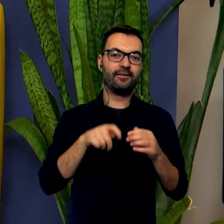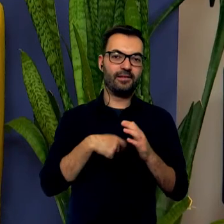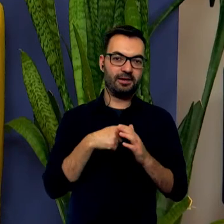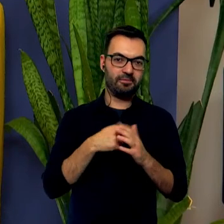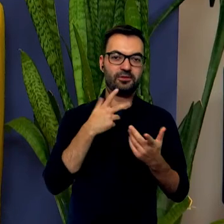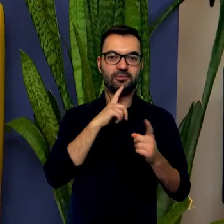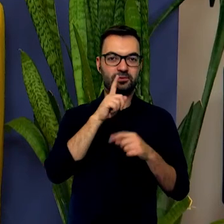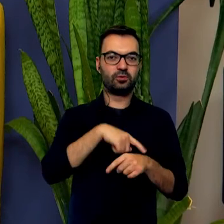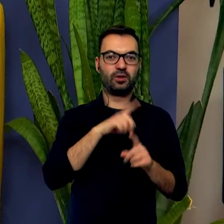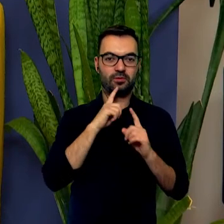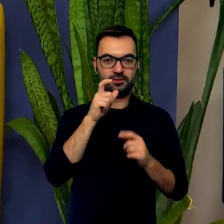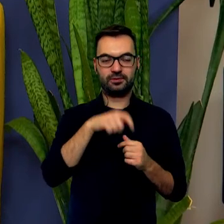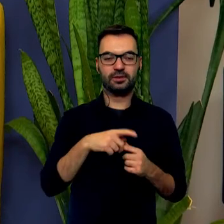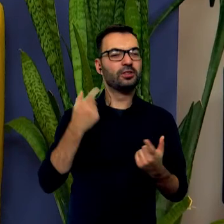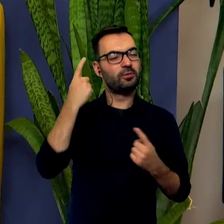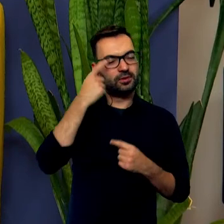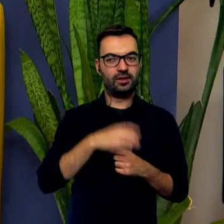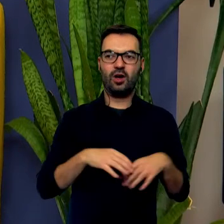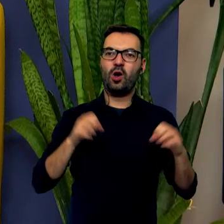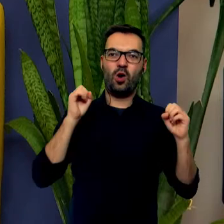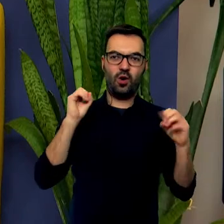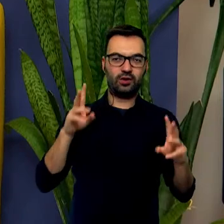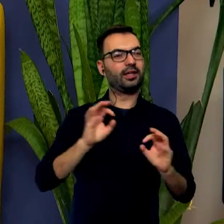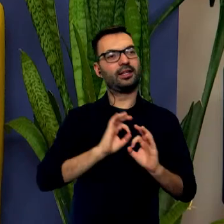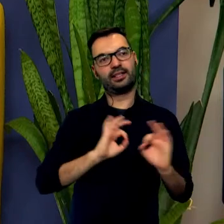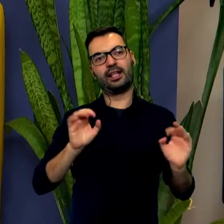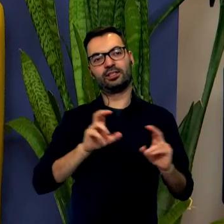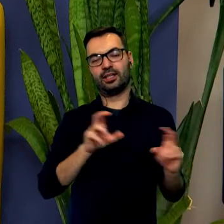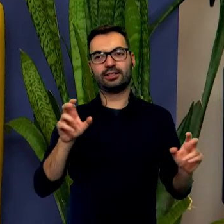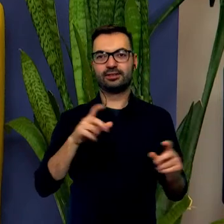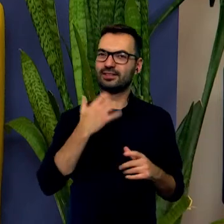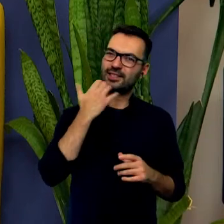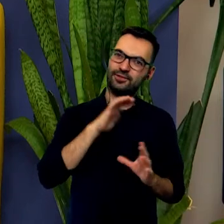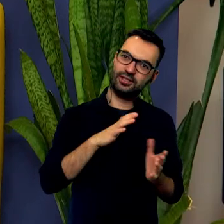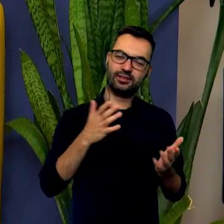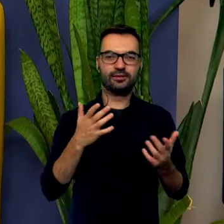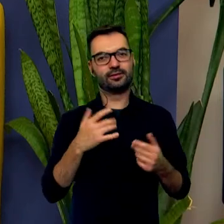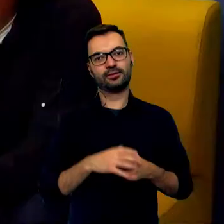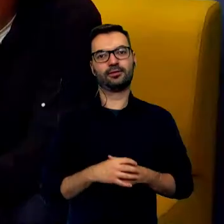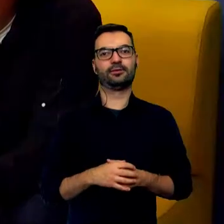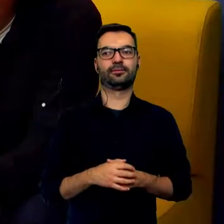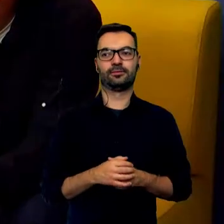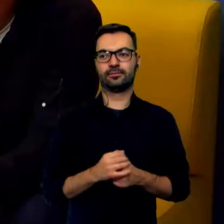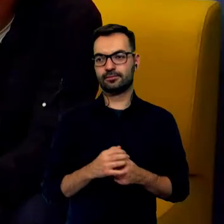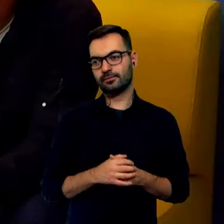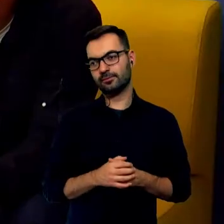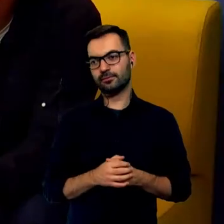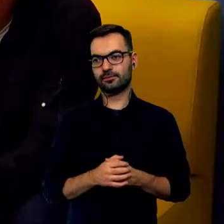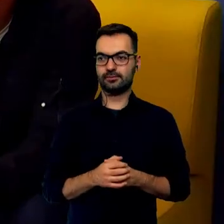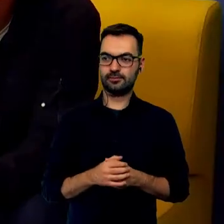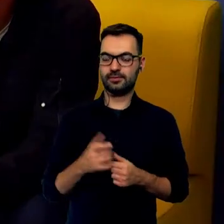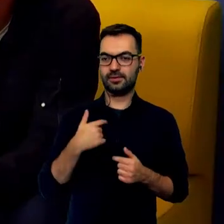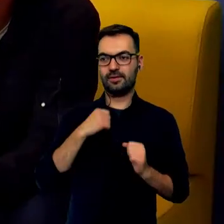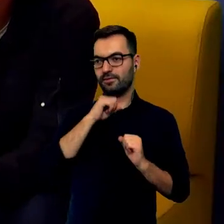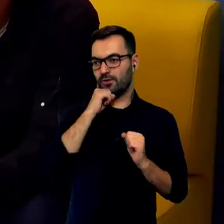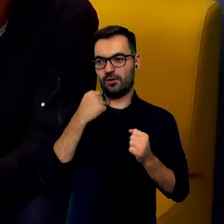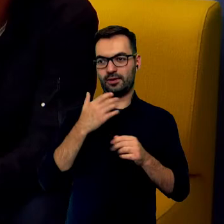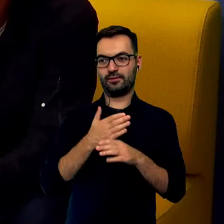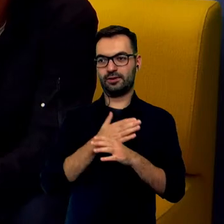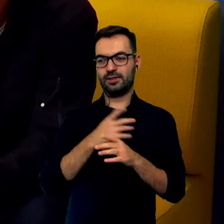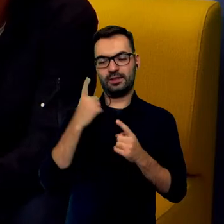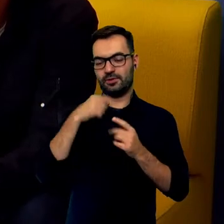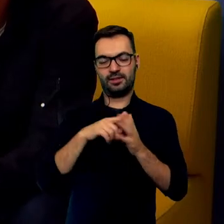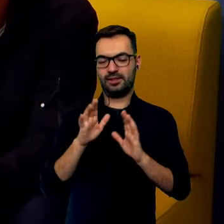to pomyślałeś, okej, teraz to jest dobry moment, czy to nie za wcześnie? Ja absolutnie nie rozważałem tego w